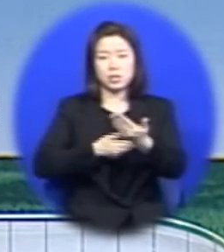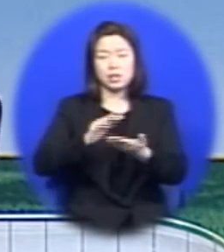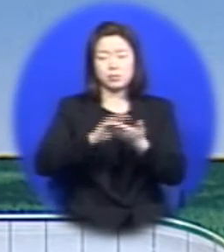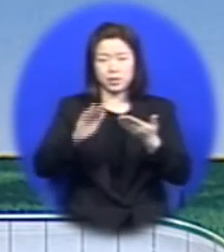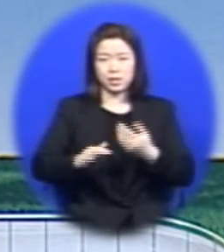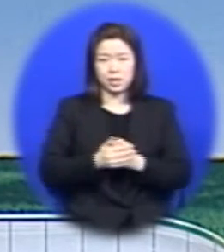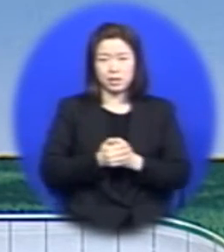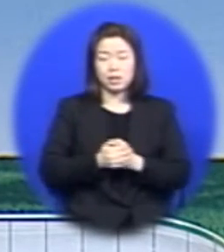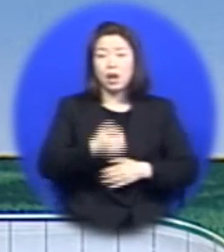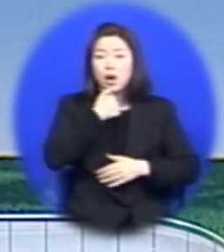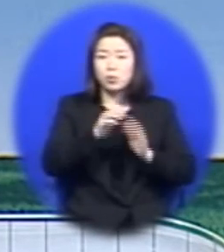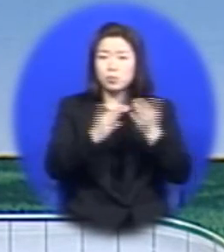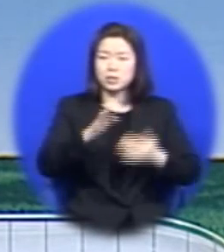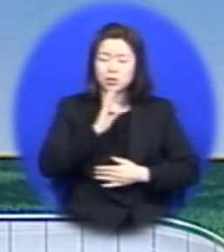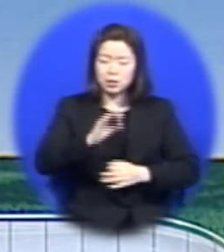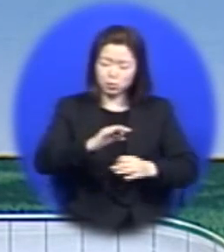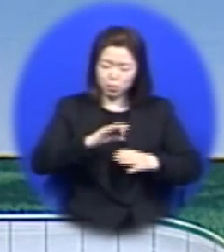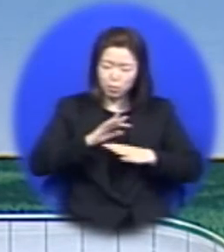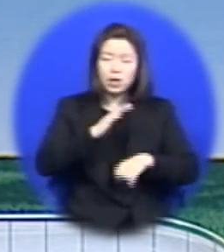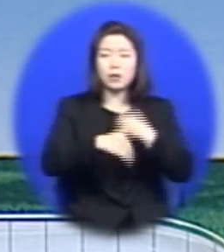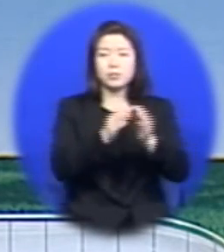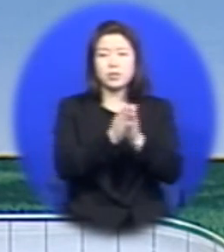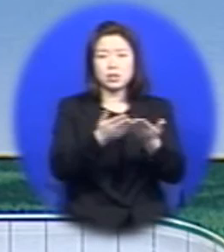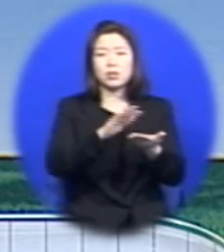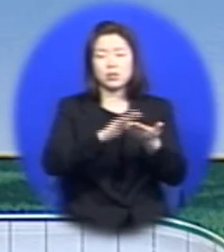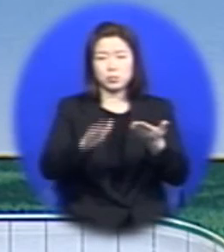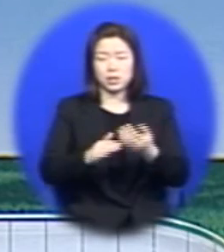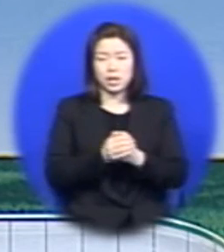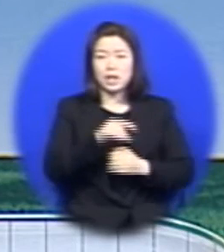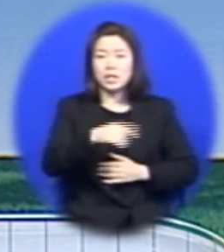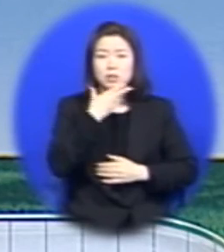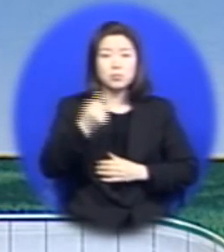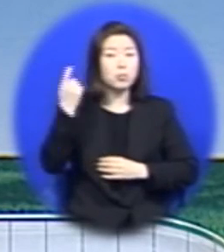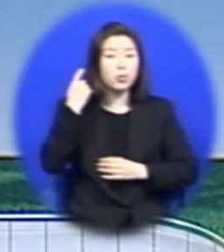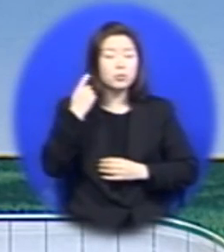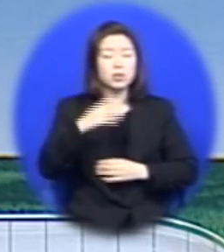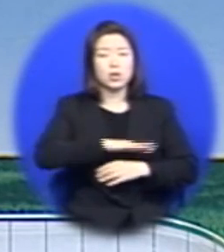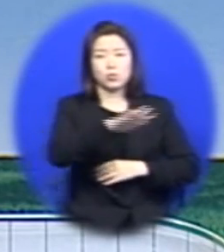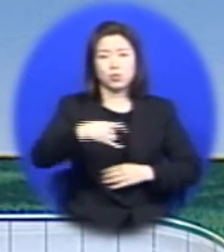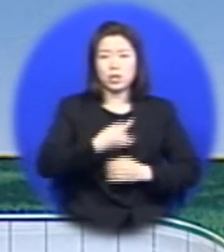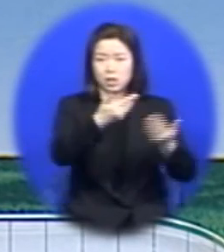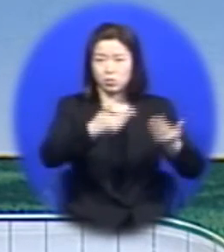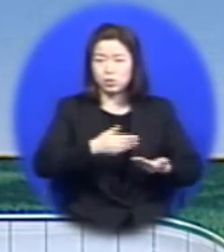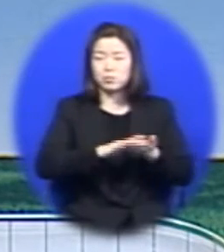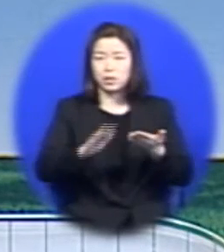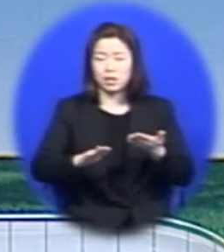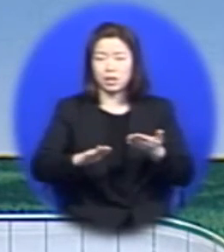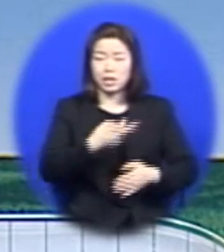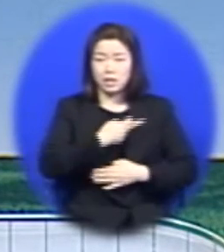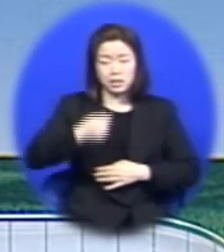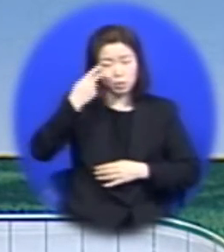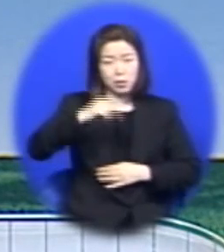로마서는 정말 놀라운 성경입니다. 이 복음을 우리에게 말씀해 주시고 계시어요. 그리고 사도 바울이 자기